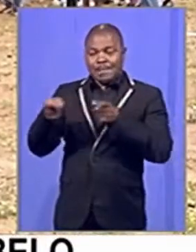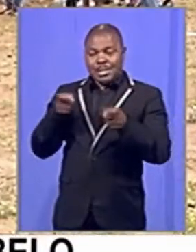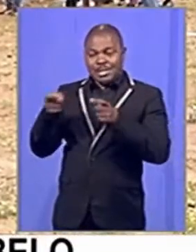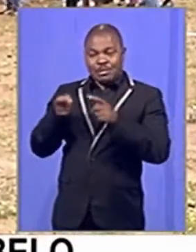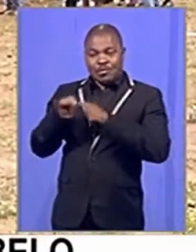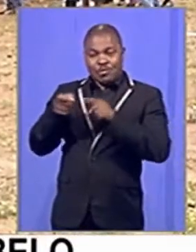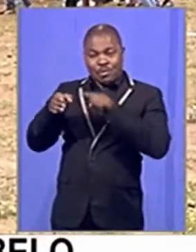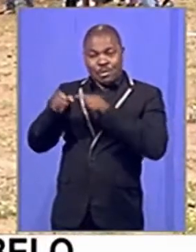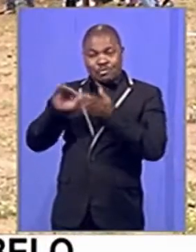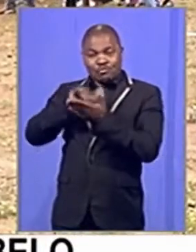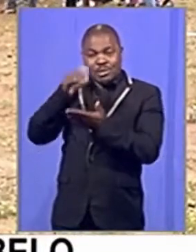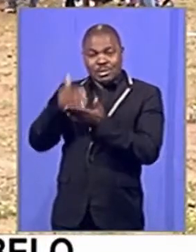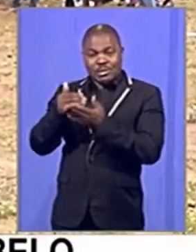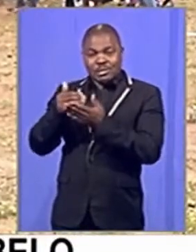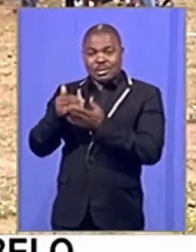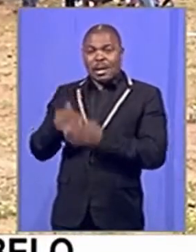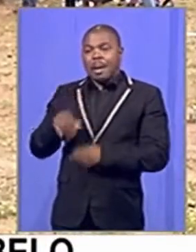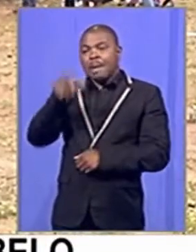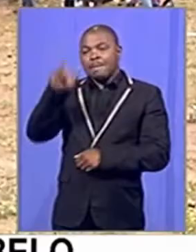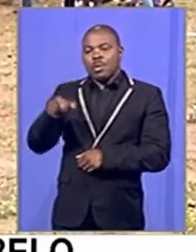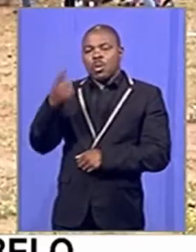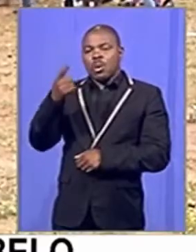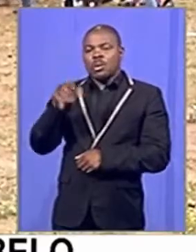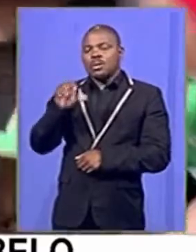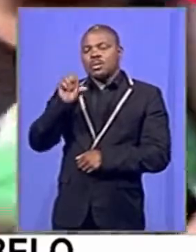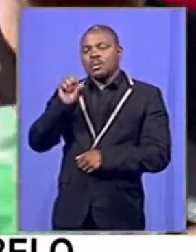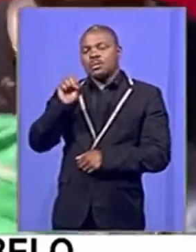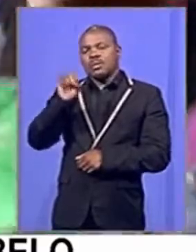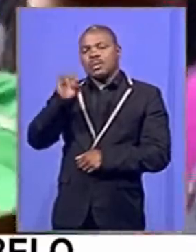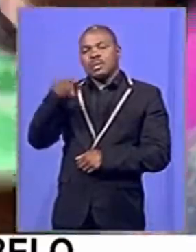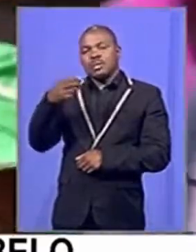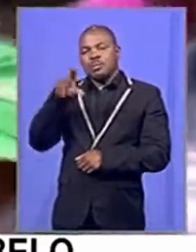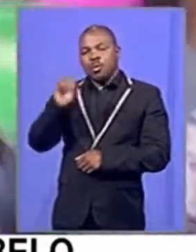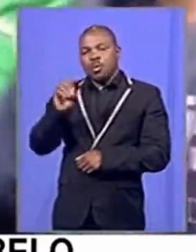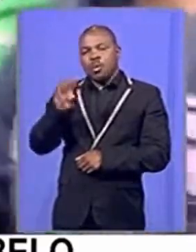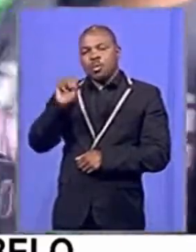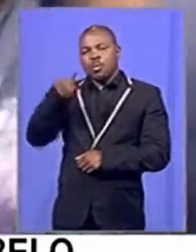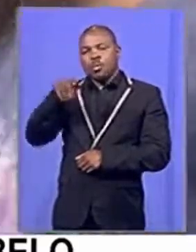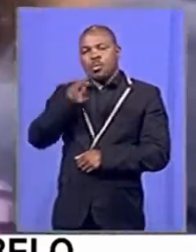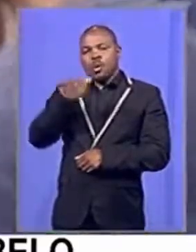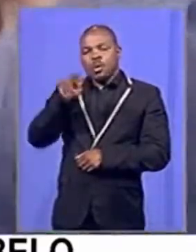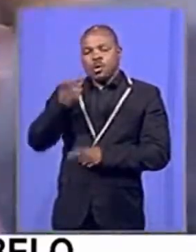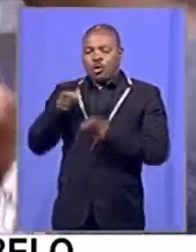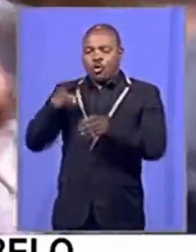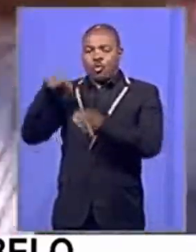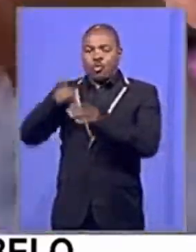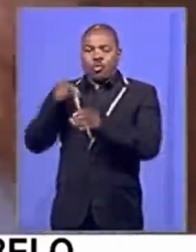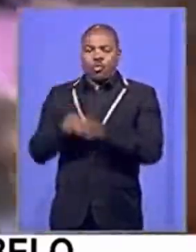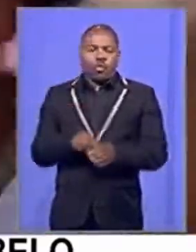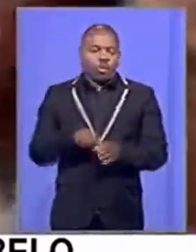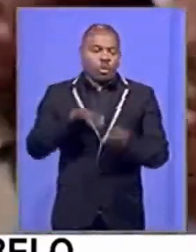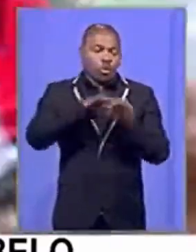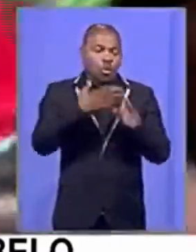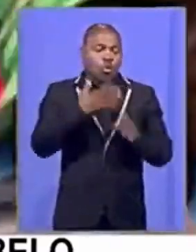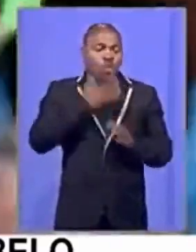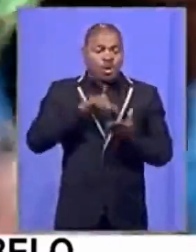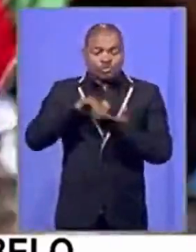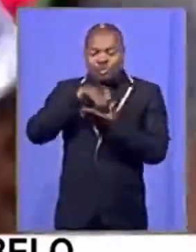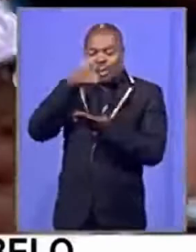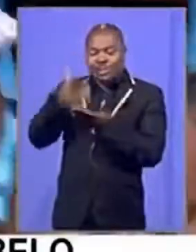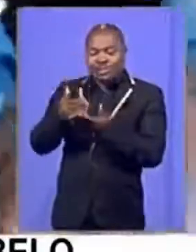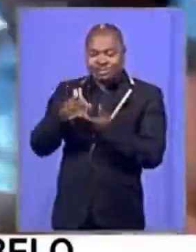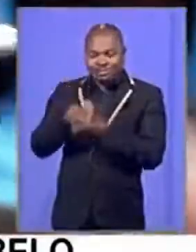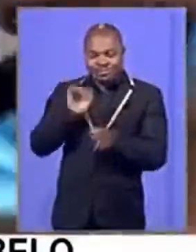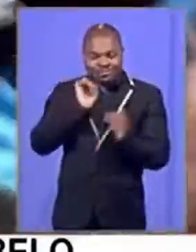Itumeleng Trust o controller ke motho ya bitswang Sipompuane. Baagi ba re ba batla gore letlole la trust la setšhaba